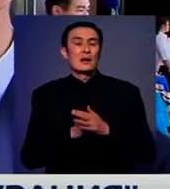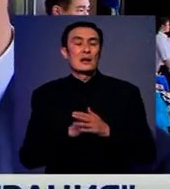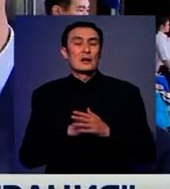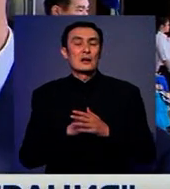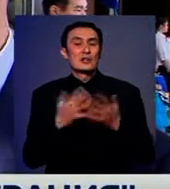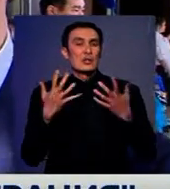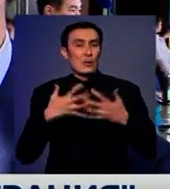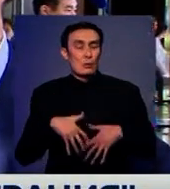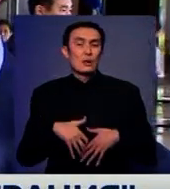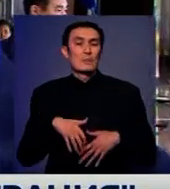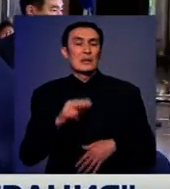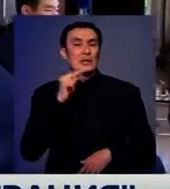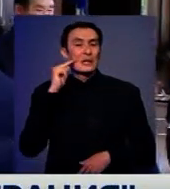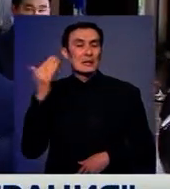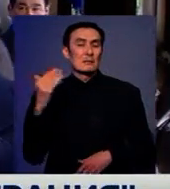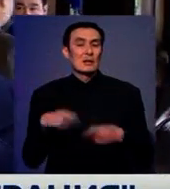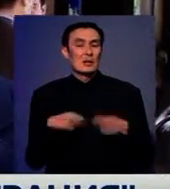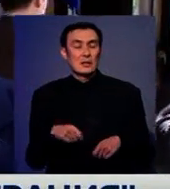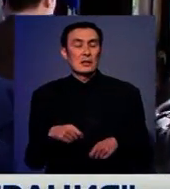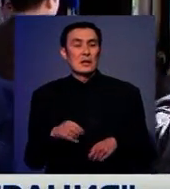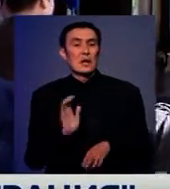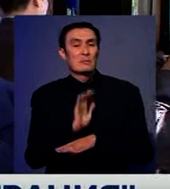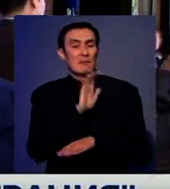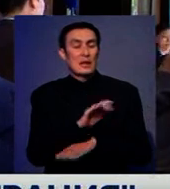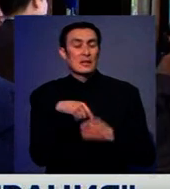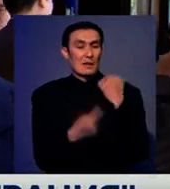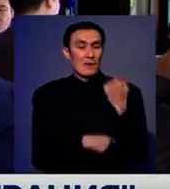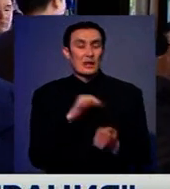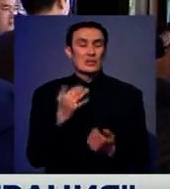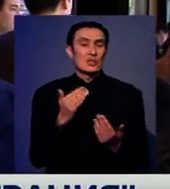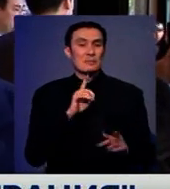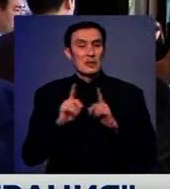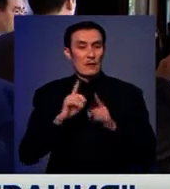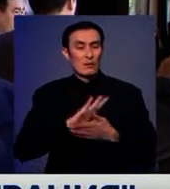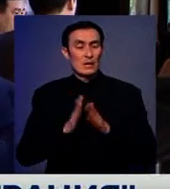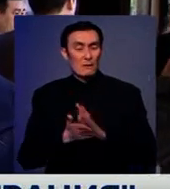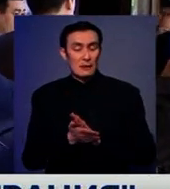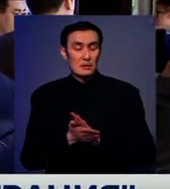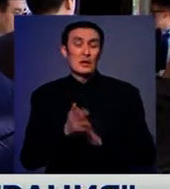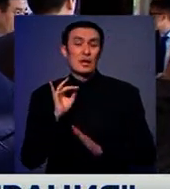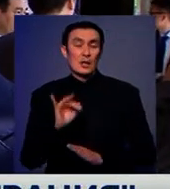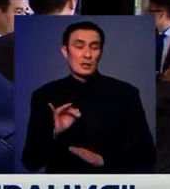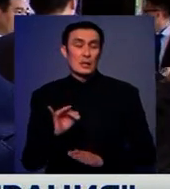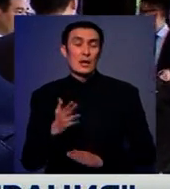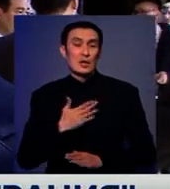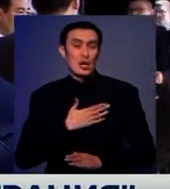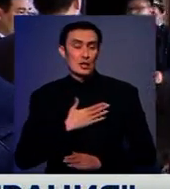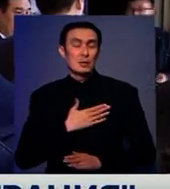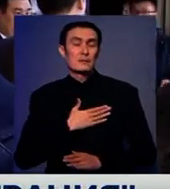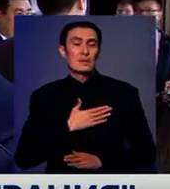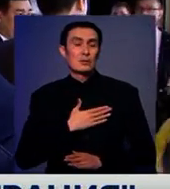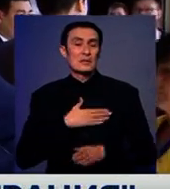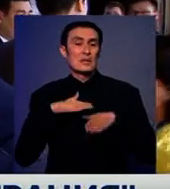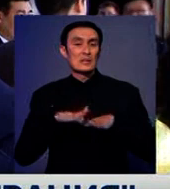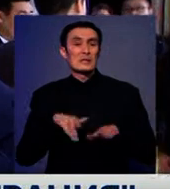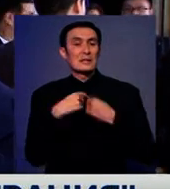тоже на китайский рынок ориентирован и также ведут переговоры. Ну и вот наши